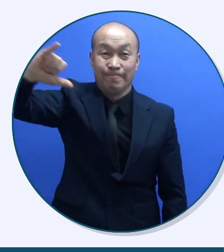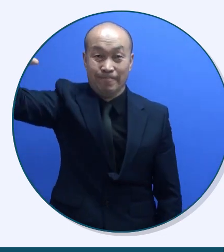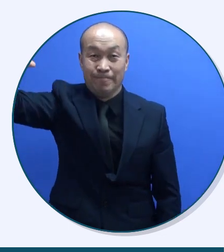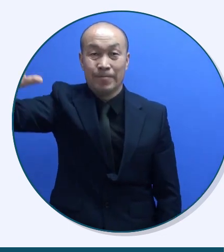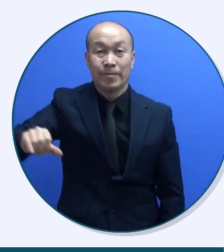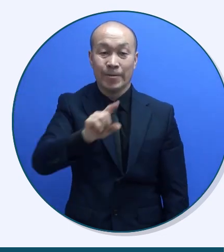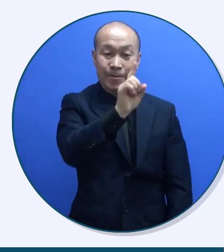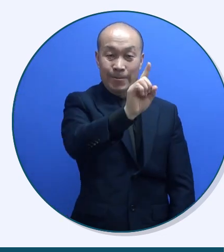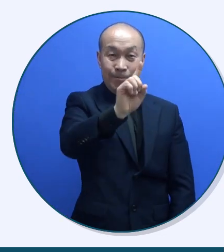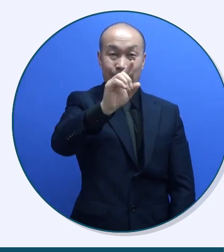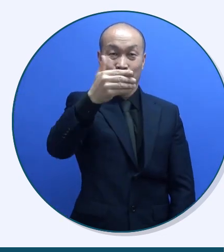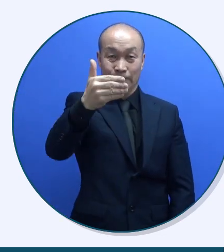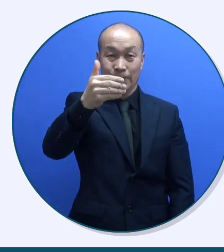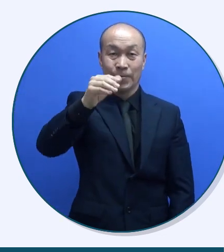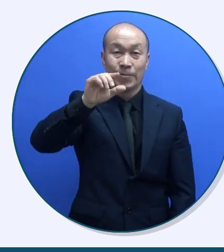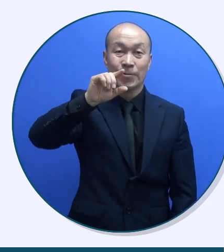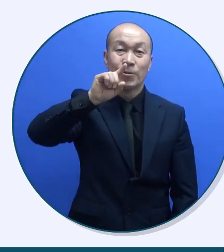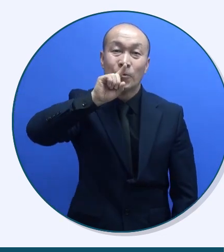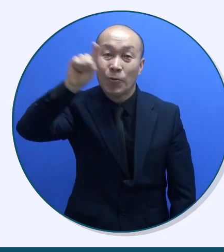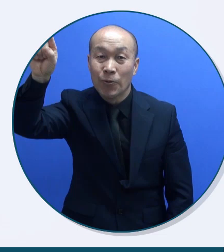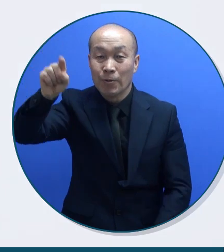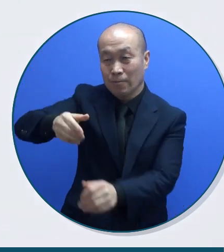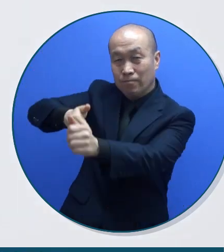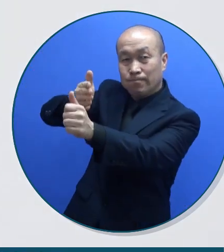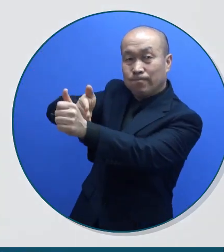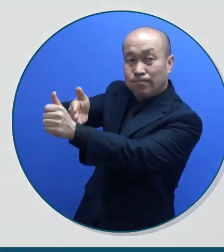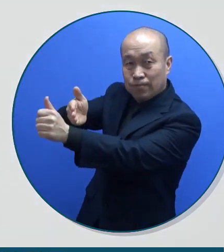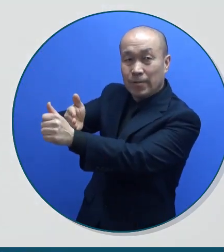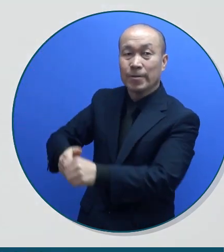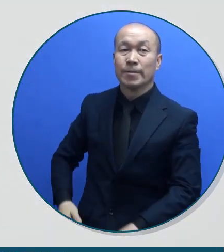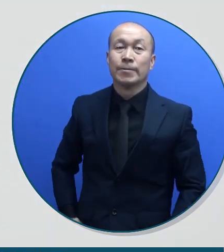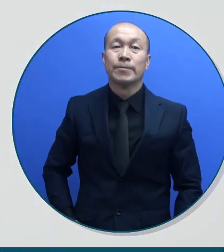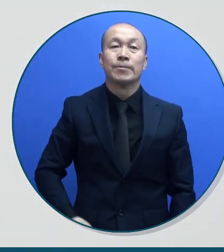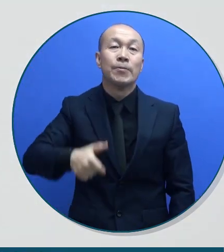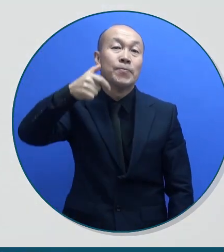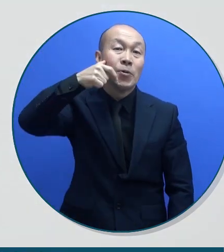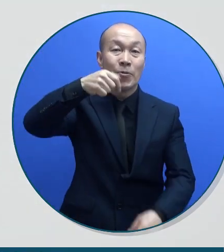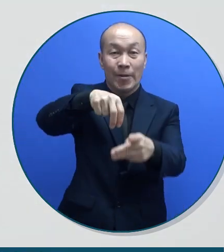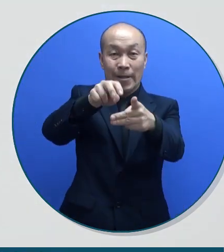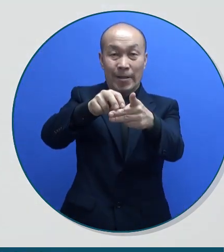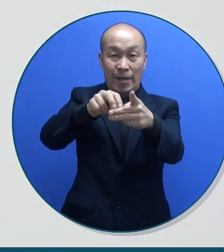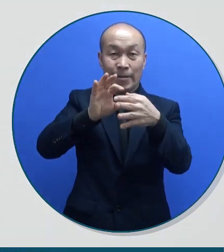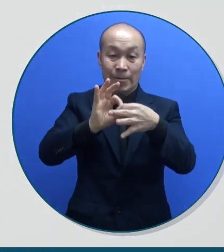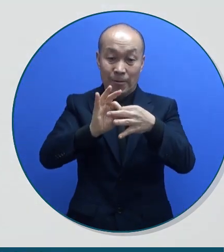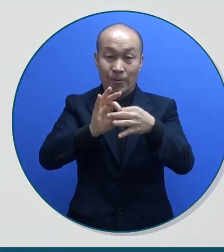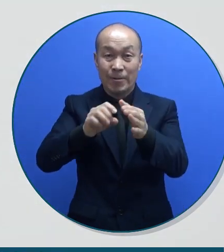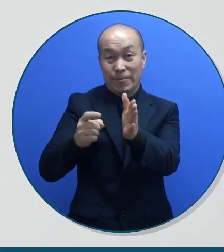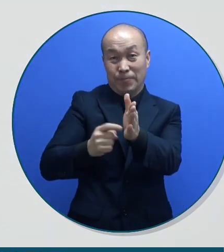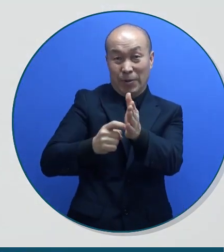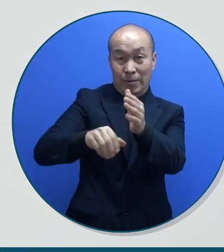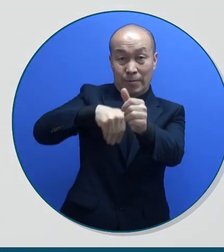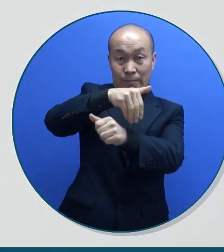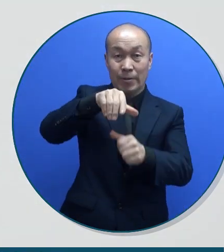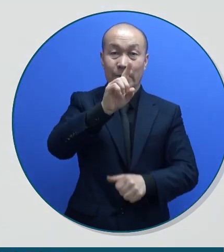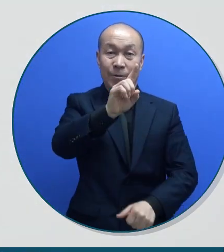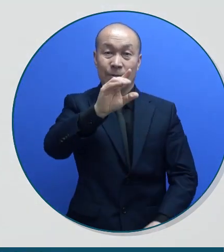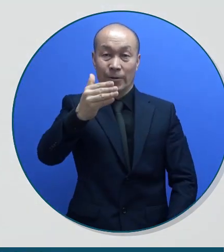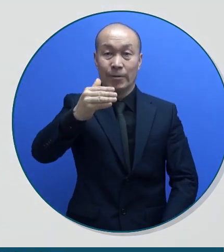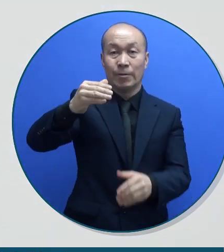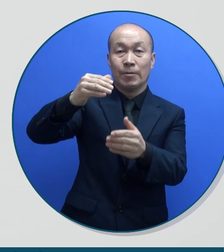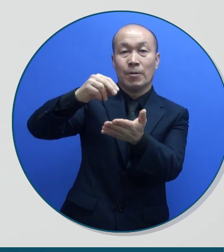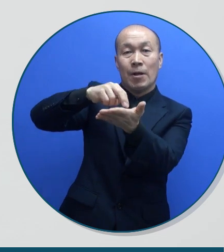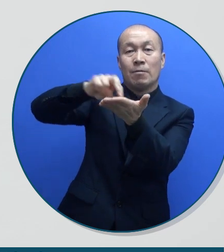전화하여 119 신고 요청을 부탁합니다. 또는 손말이음센터를 통해 응급 상황을